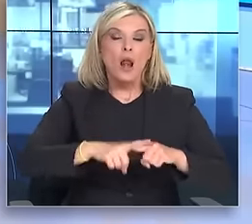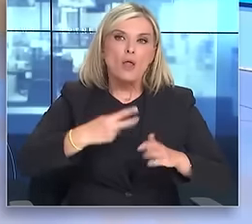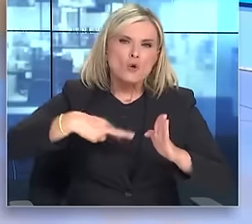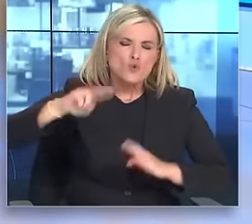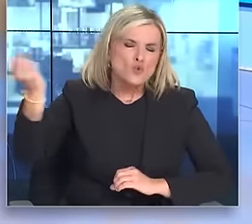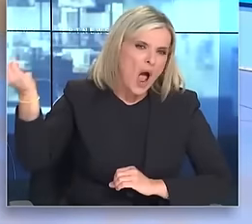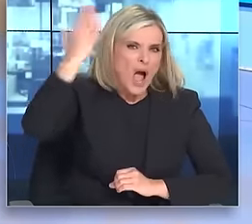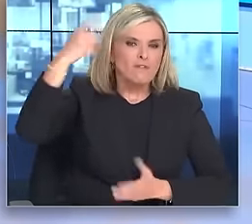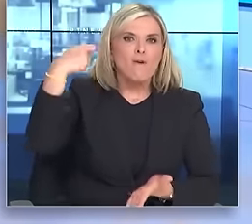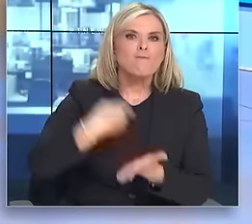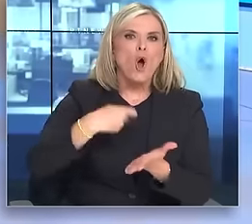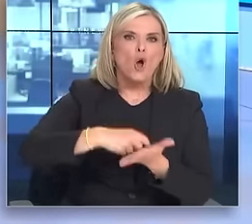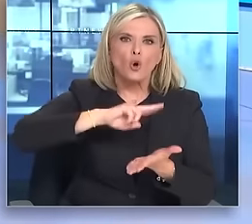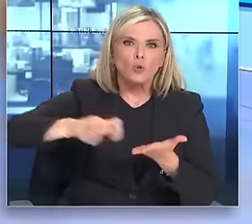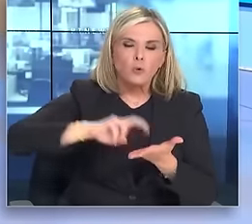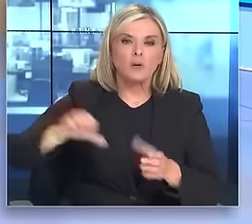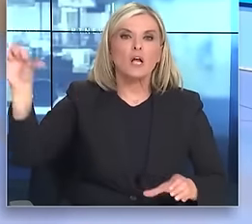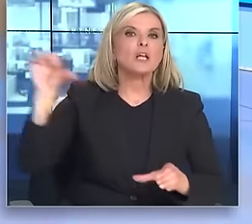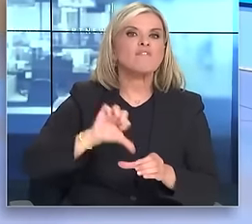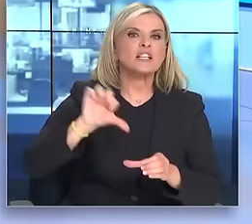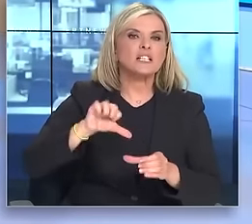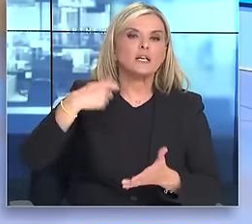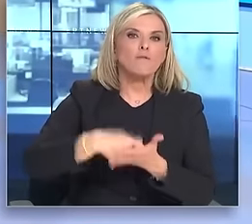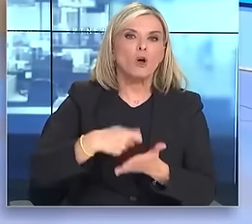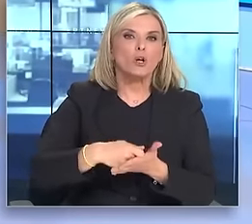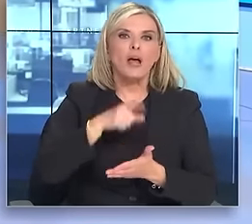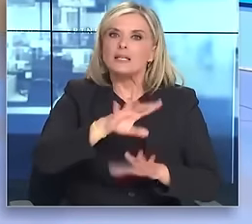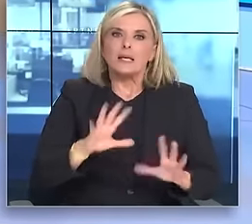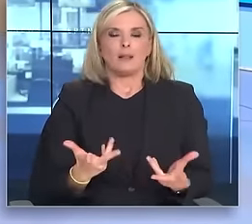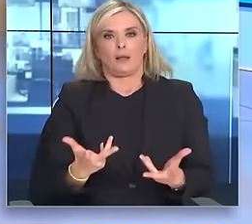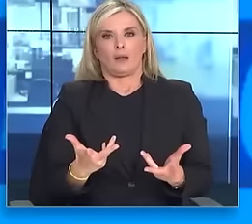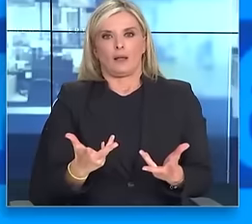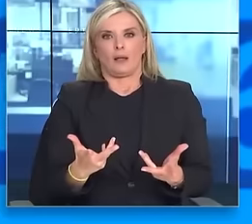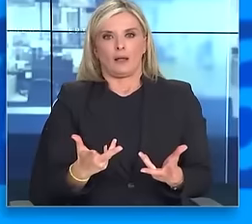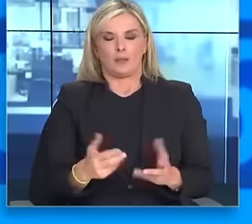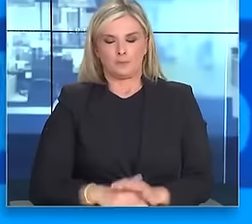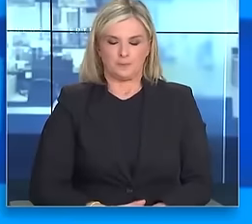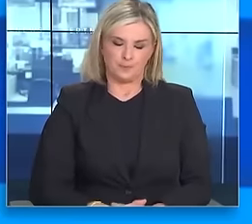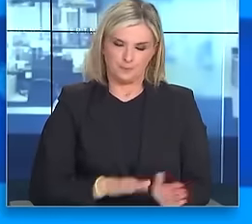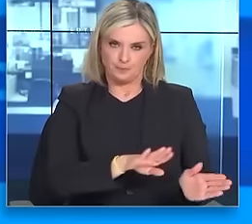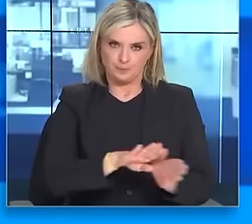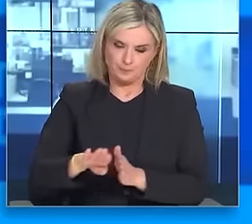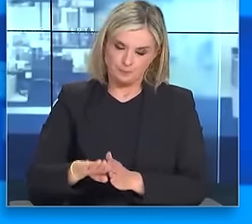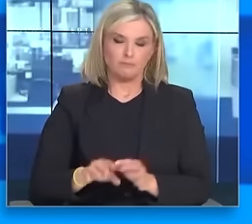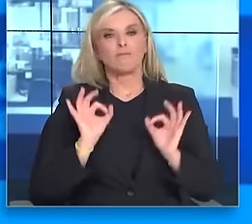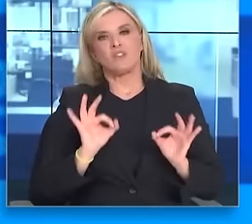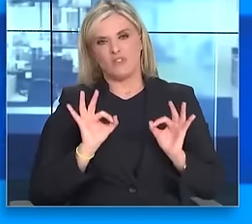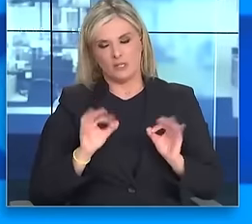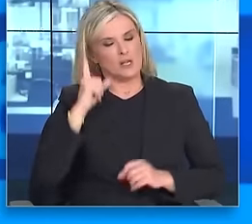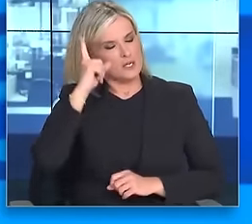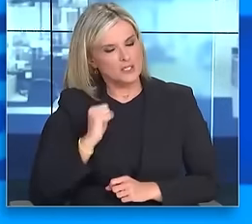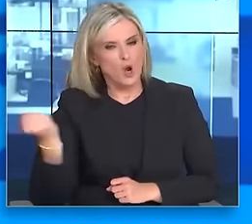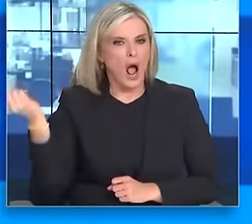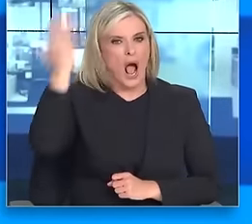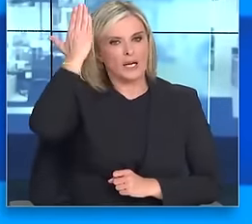σε φόρους. Φόρος κατανάλωσης στα καύσιμα είναι πολύ ψηλός. Γιατί δεν το κάνετε αυτό? Λοιπόν, καταρχάς να πούμε ότι η ακρίβεια είναι μεγάλο πρόβλημα. Mm-hmm. Είναι το